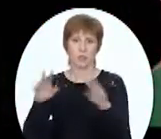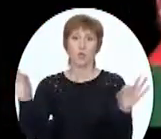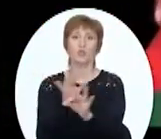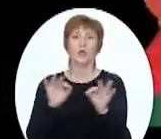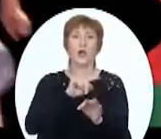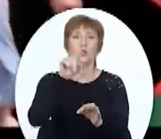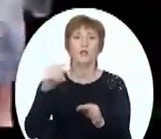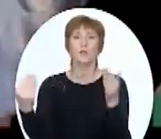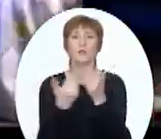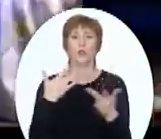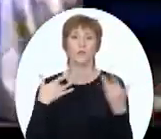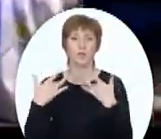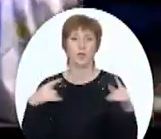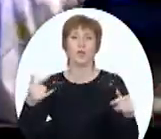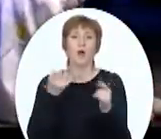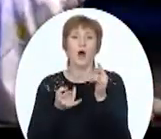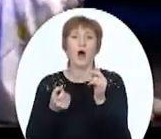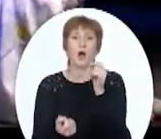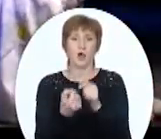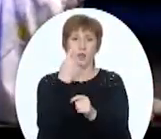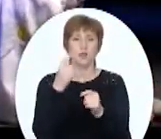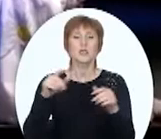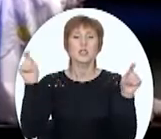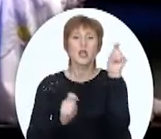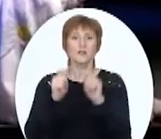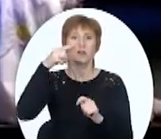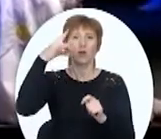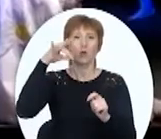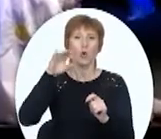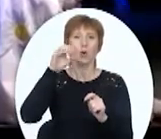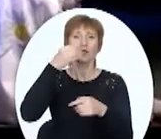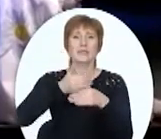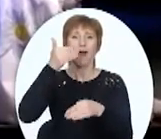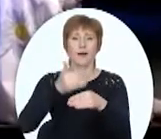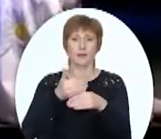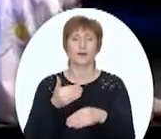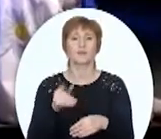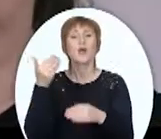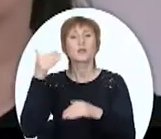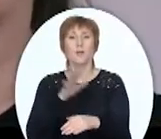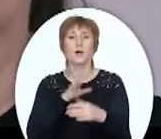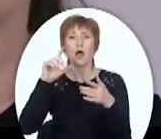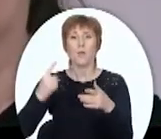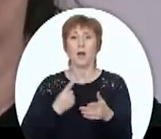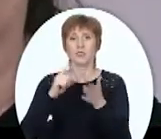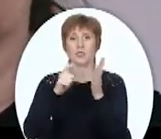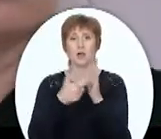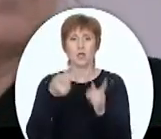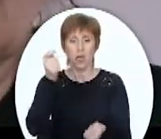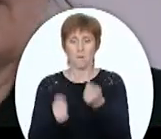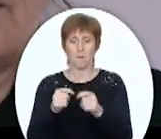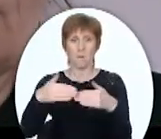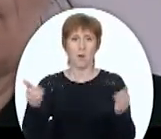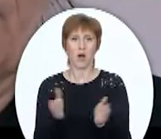Музыкальный номер для нового спектакля родился на фестивале «Про-театр». Там у нас был мастер-класс на барабанах.